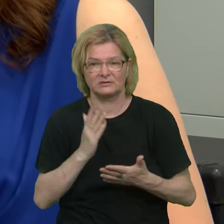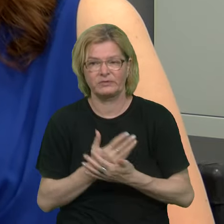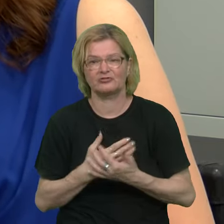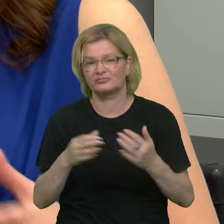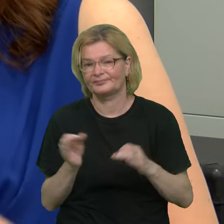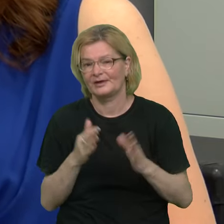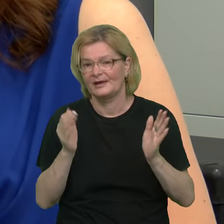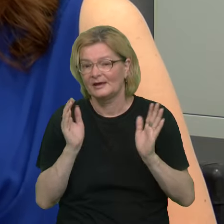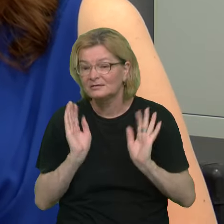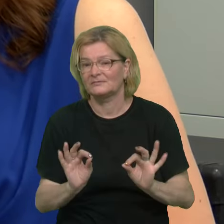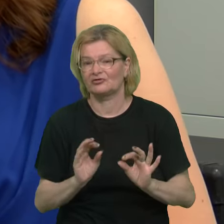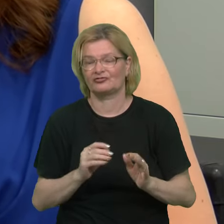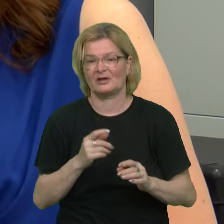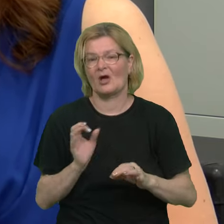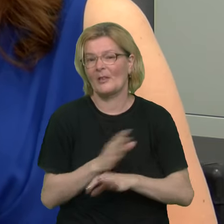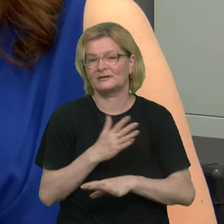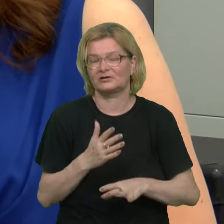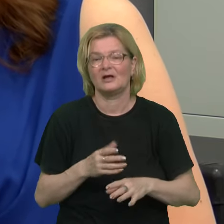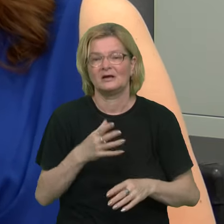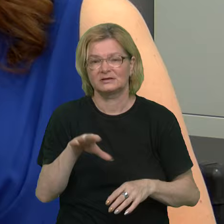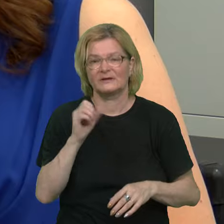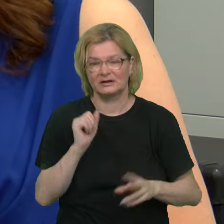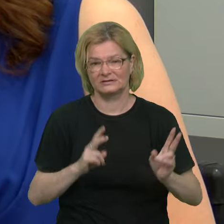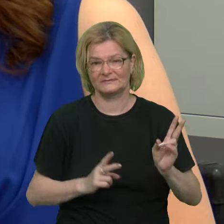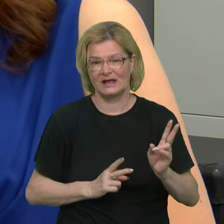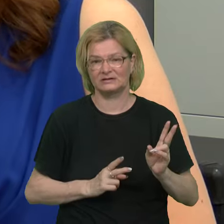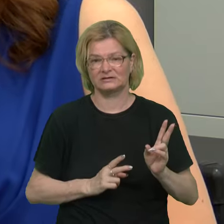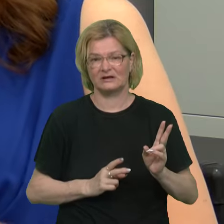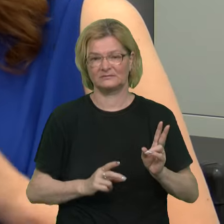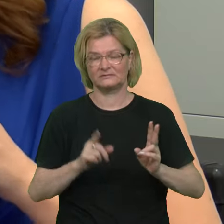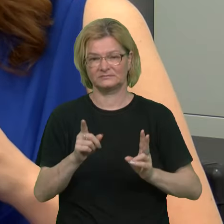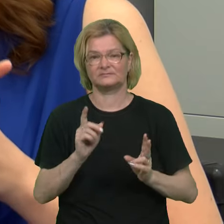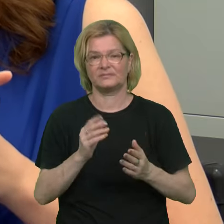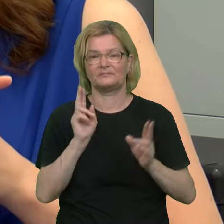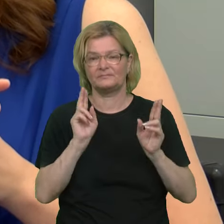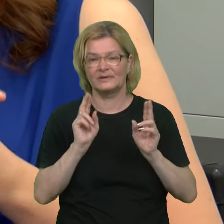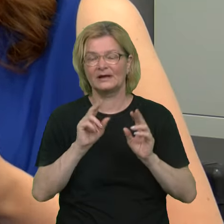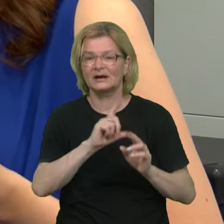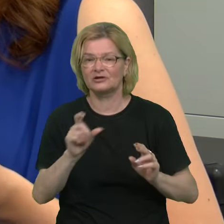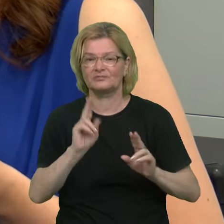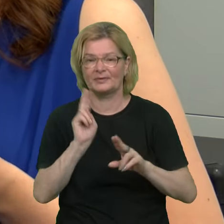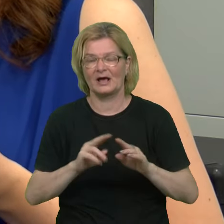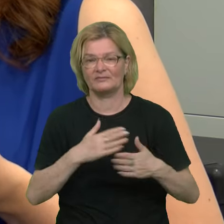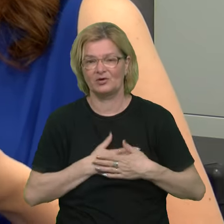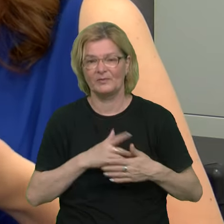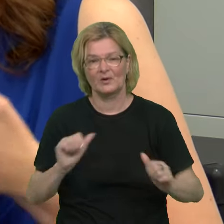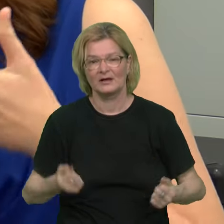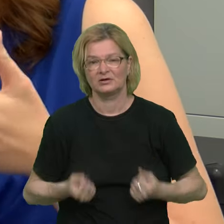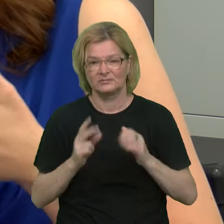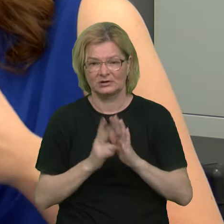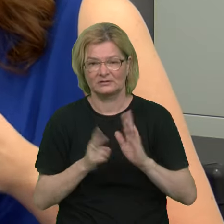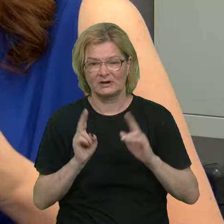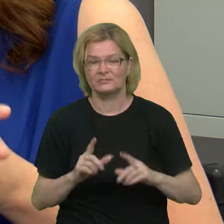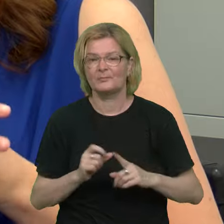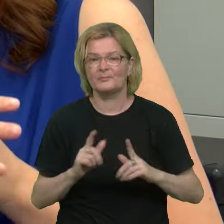to je onako baš nas je zadeslo i potrefilo, ali shvatila sam zaista ono, vrijednost prave ljubavi u tim